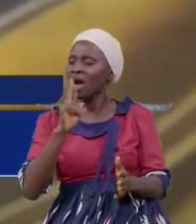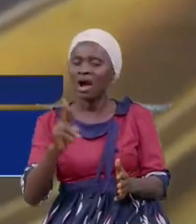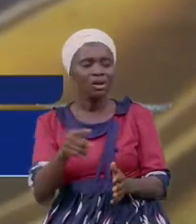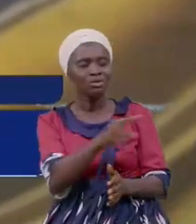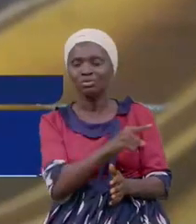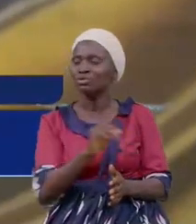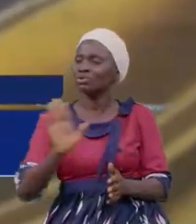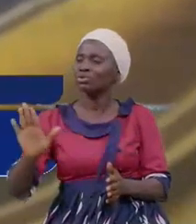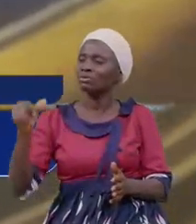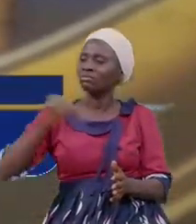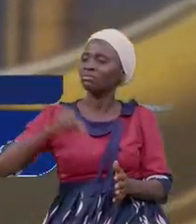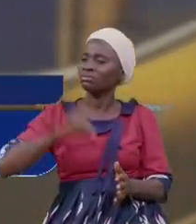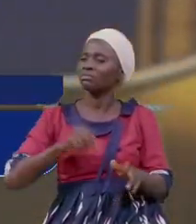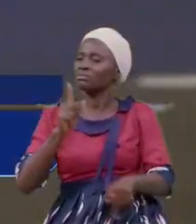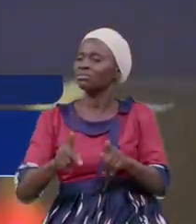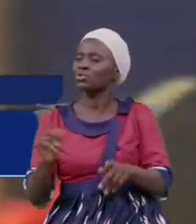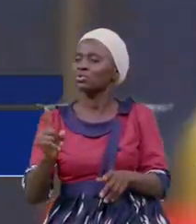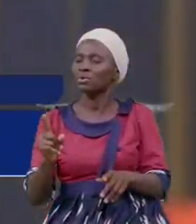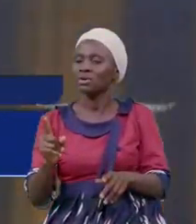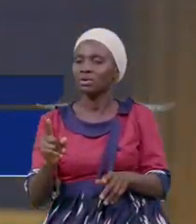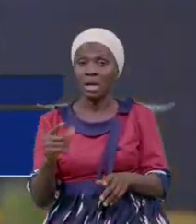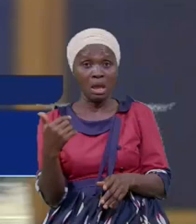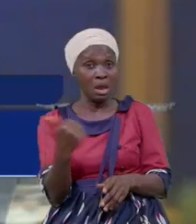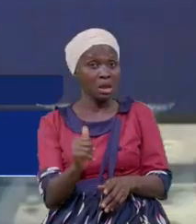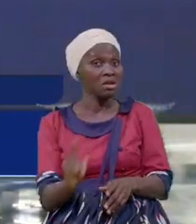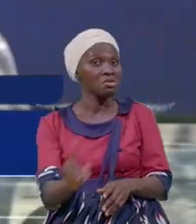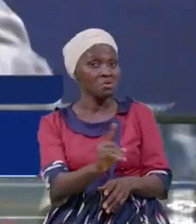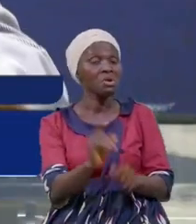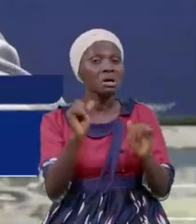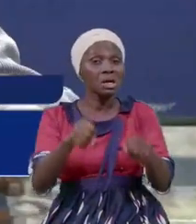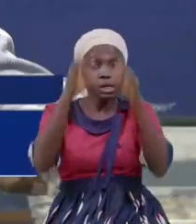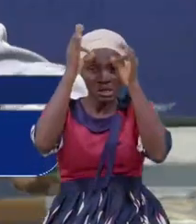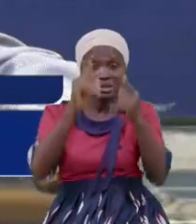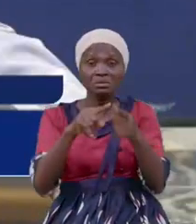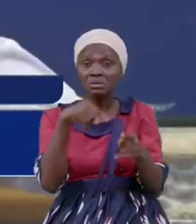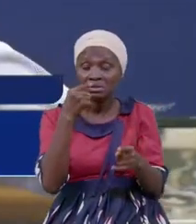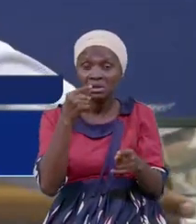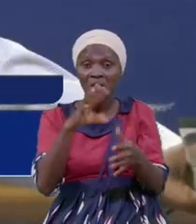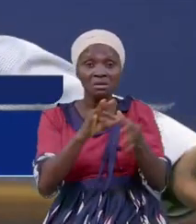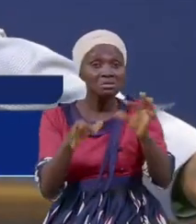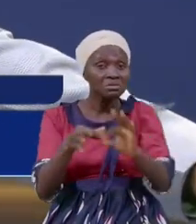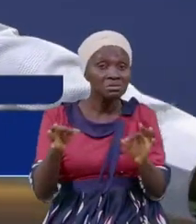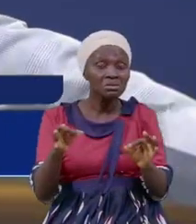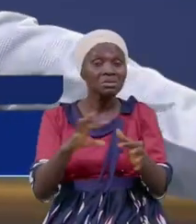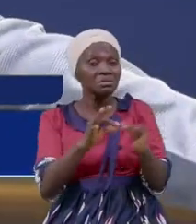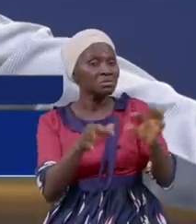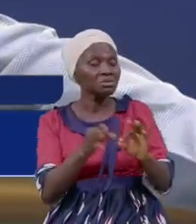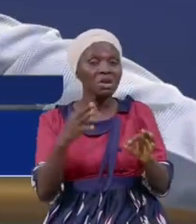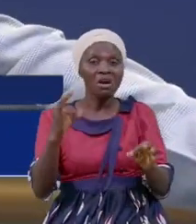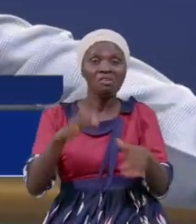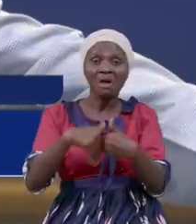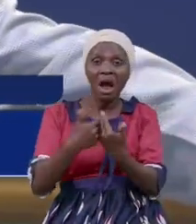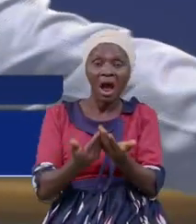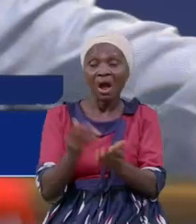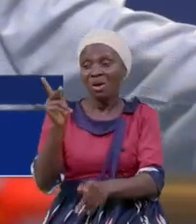ceux qui t'accus quelquun peut raconter des histoires de comment les gens dans